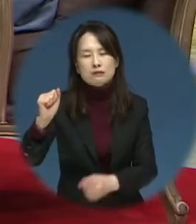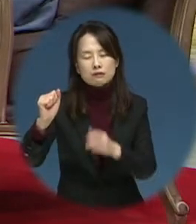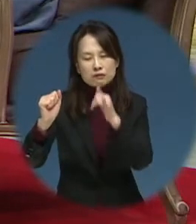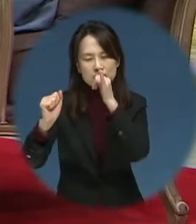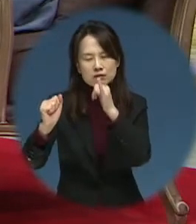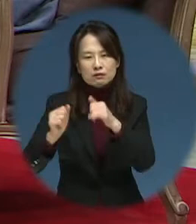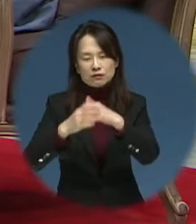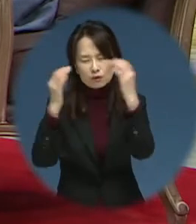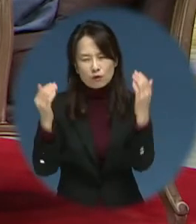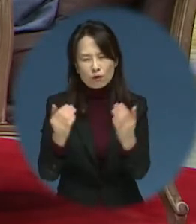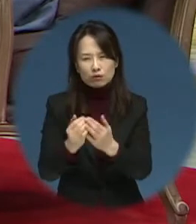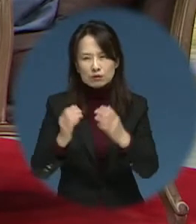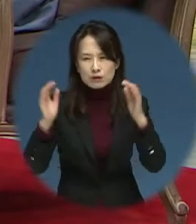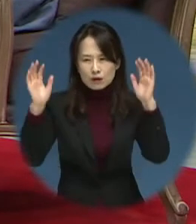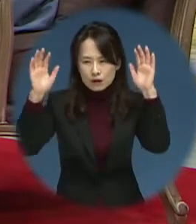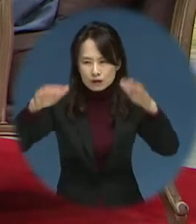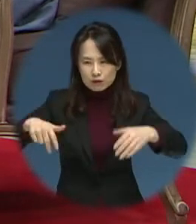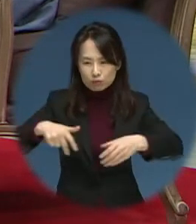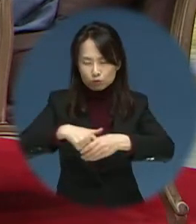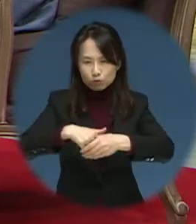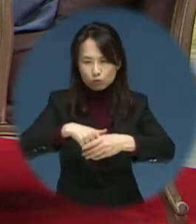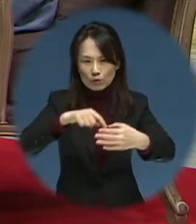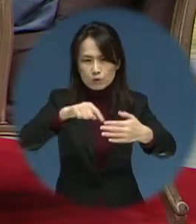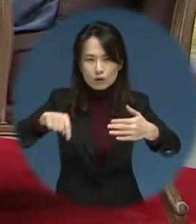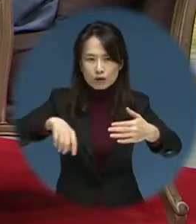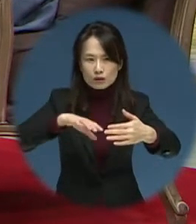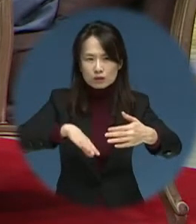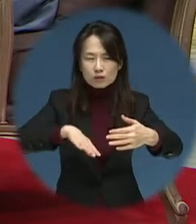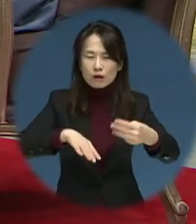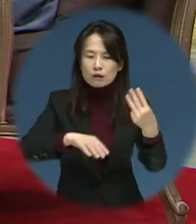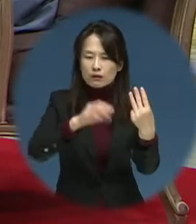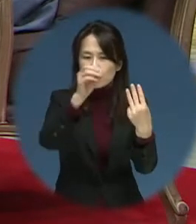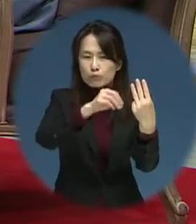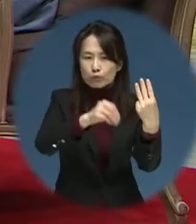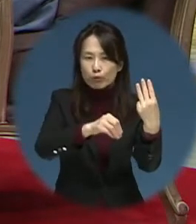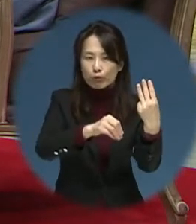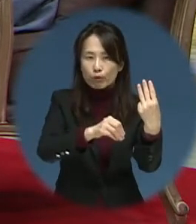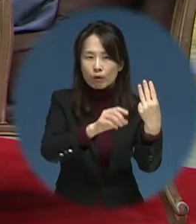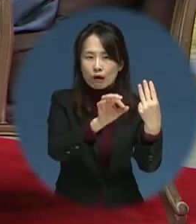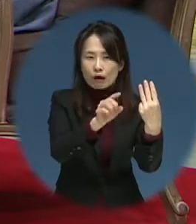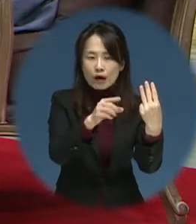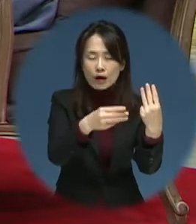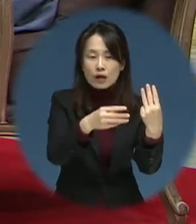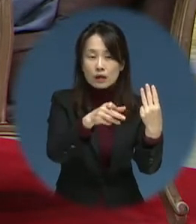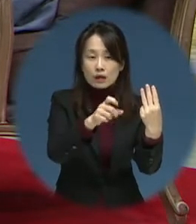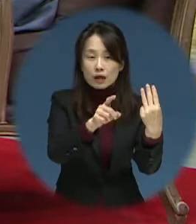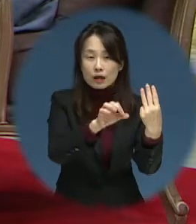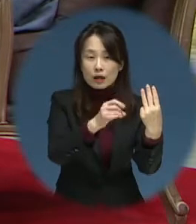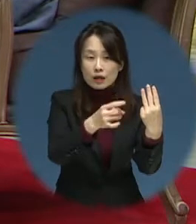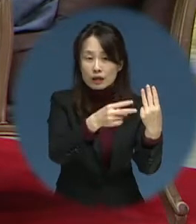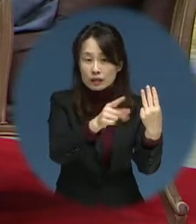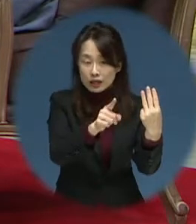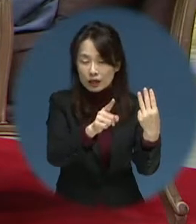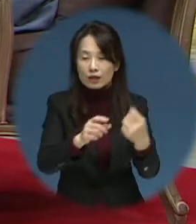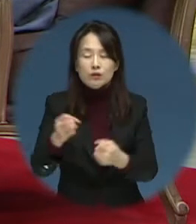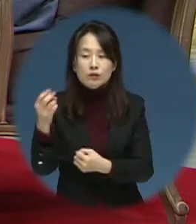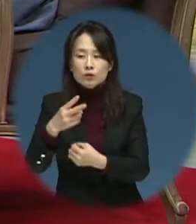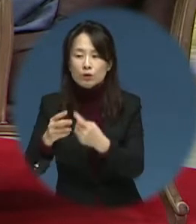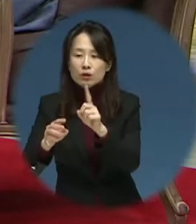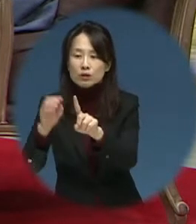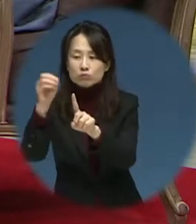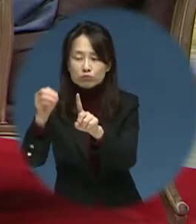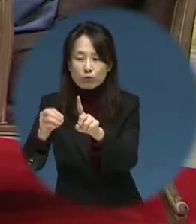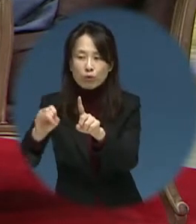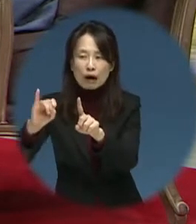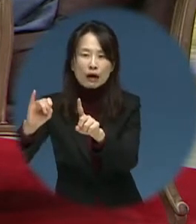이슬람으로 보면은 알카에다는 저희 학계에서 한 3% 정도요. 예. 지지 계층이 예. IS는 또 한